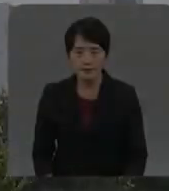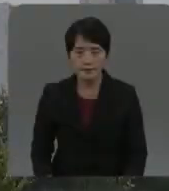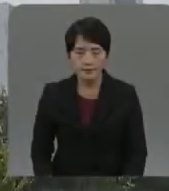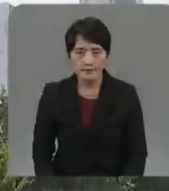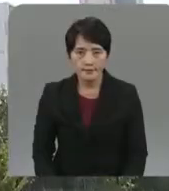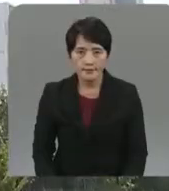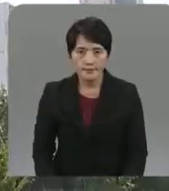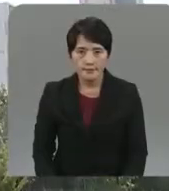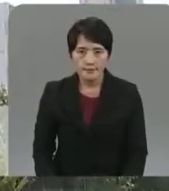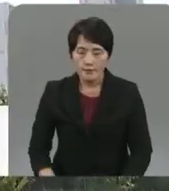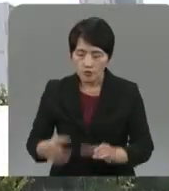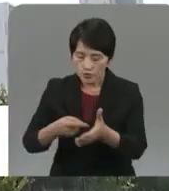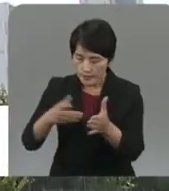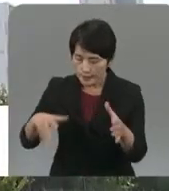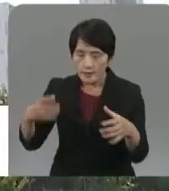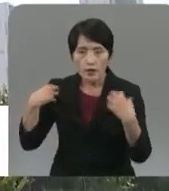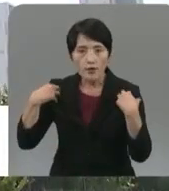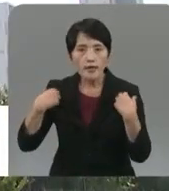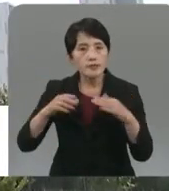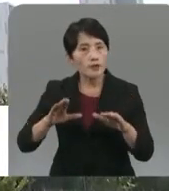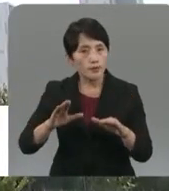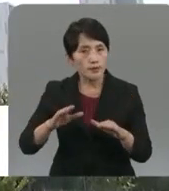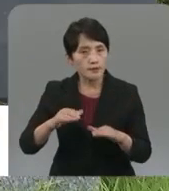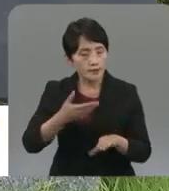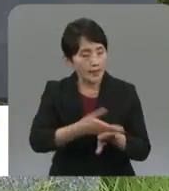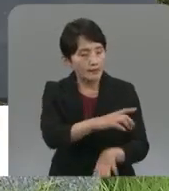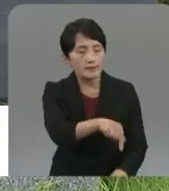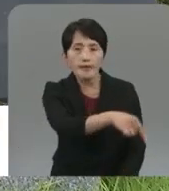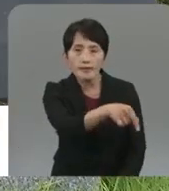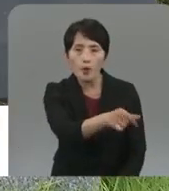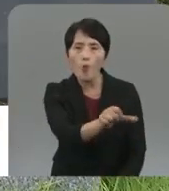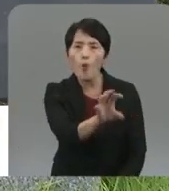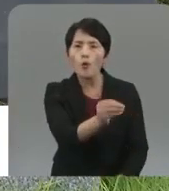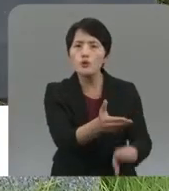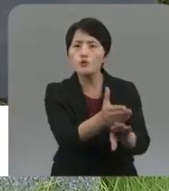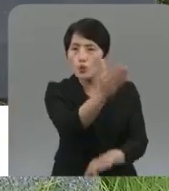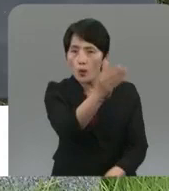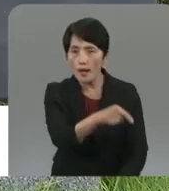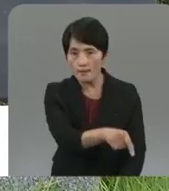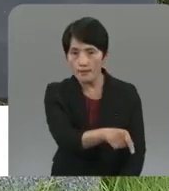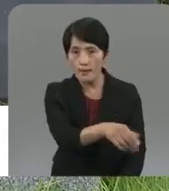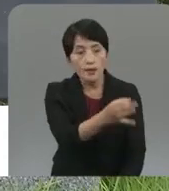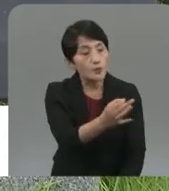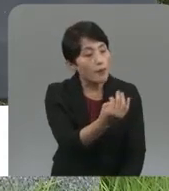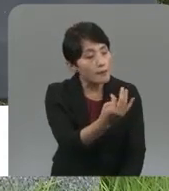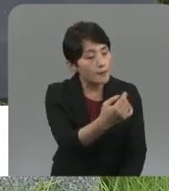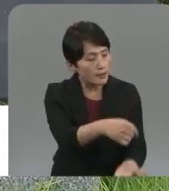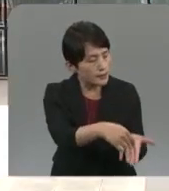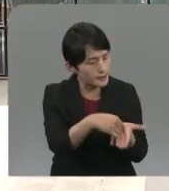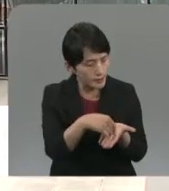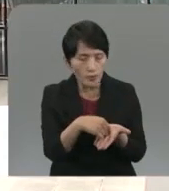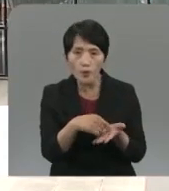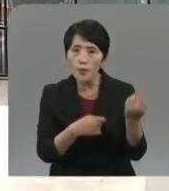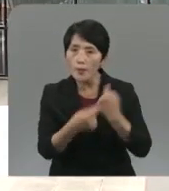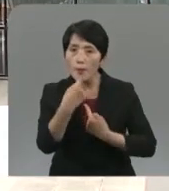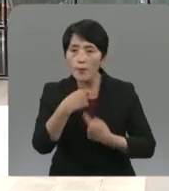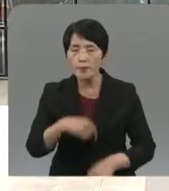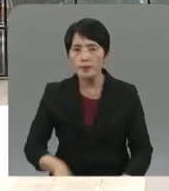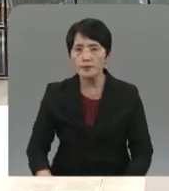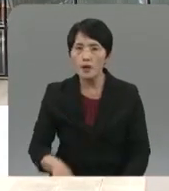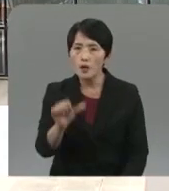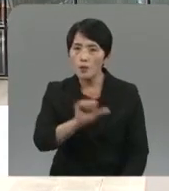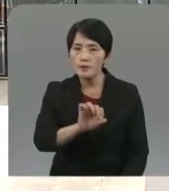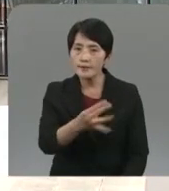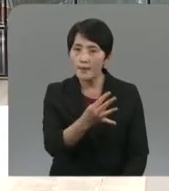по данным налогового управления Республики Корея около 5400 граждан страны сообщили о наличии